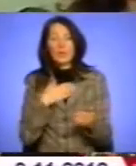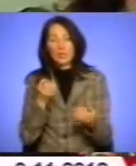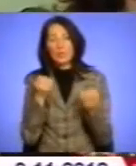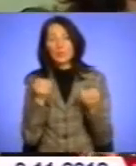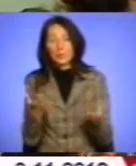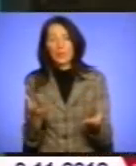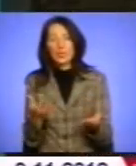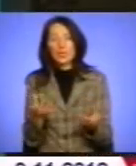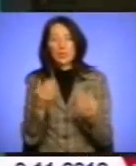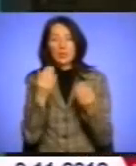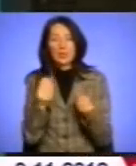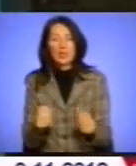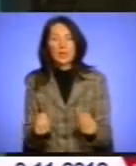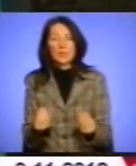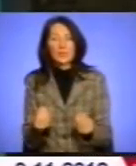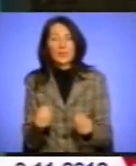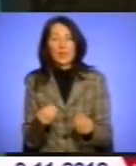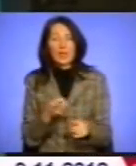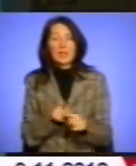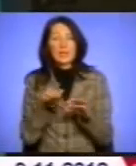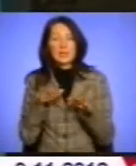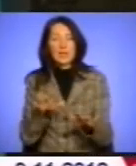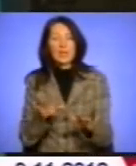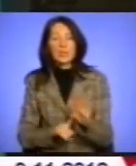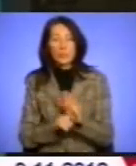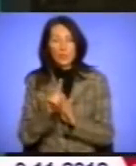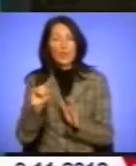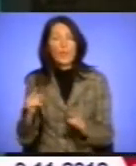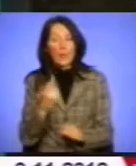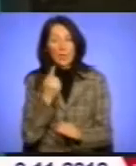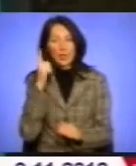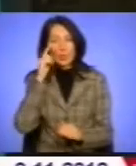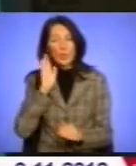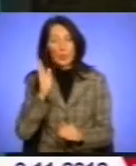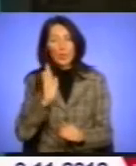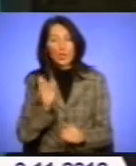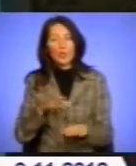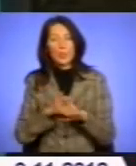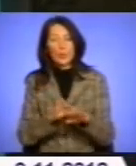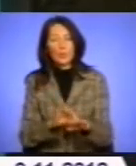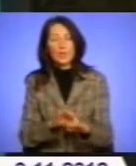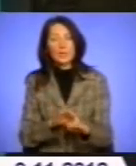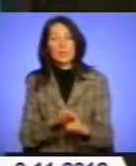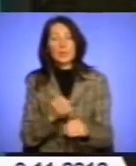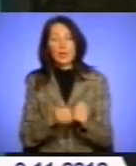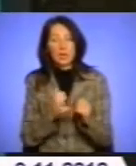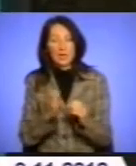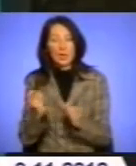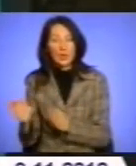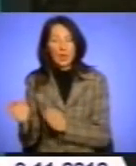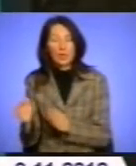будні студентські. Цей захід започаткований цього року вперше, але я думаю, що на майбутнє він буде проводитися дуже регулярно,